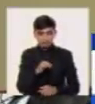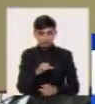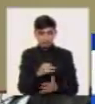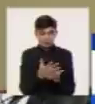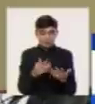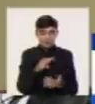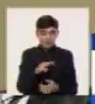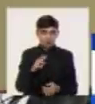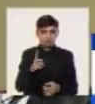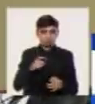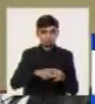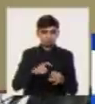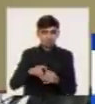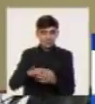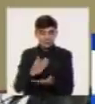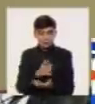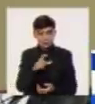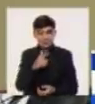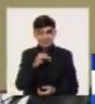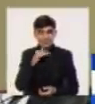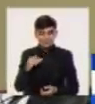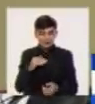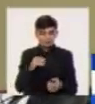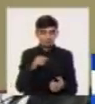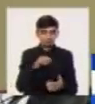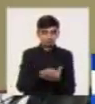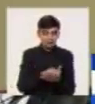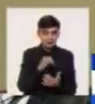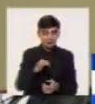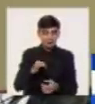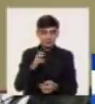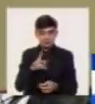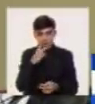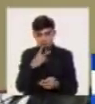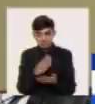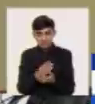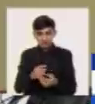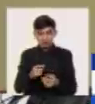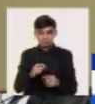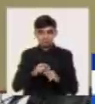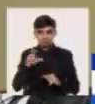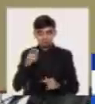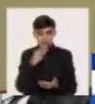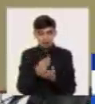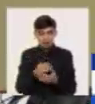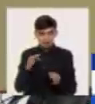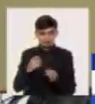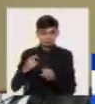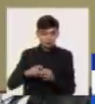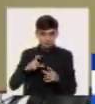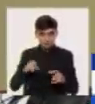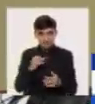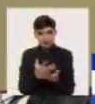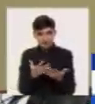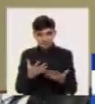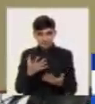бірнеше миллион бар подписчик бар адамдардың гифтарына қатысып, өзінің подписчиктерін көбейтіп жатқанын да көріп жатырмыз. Яғни ол популистік тұрғыдан жасалып жатқан көптеген